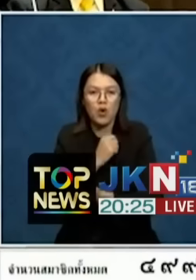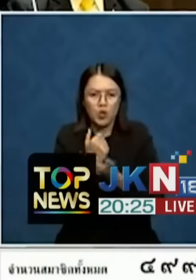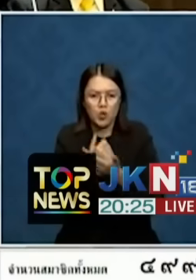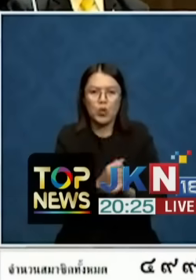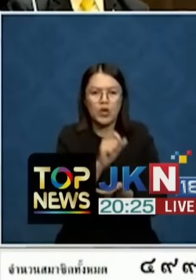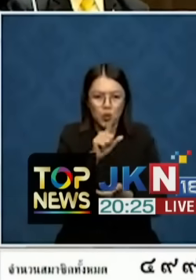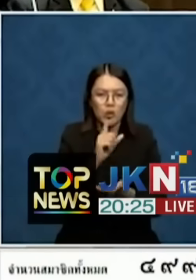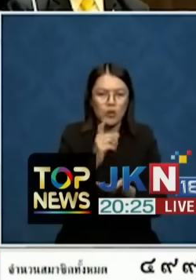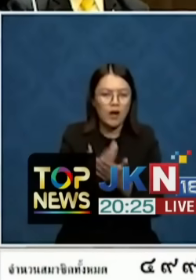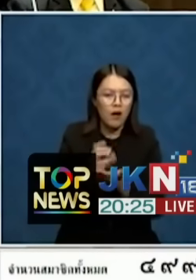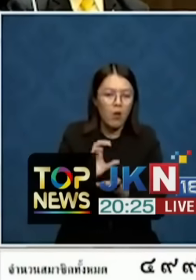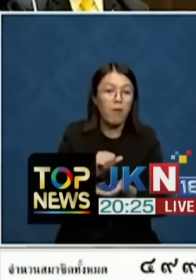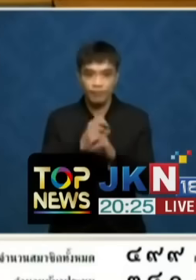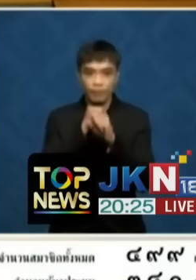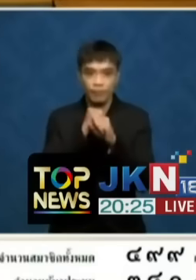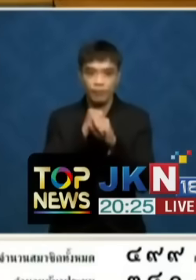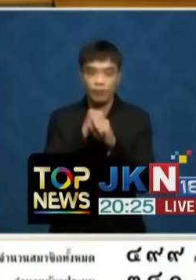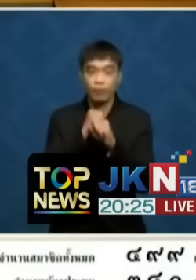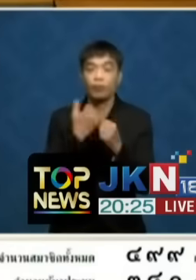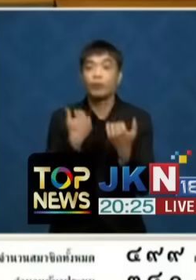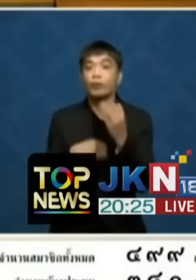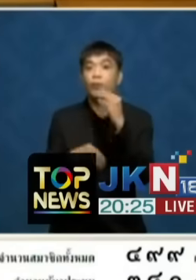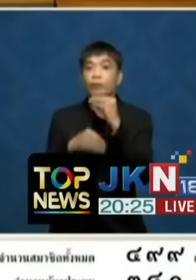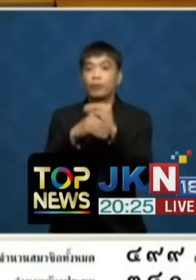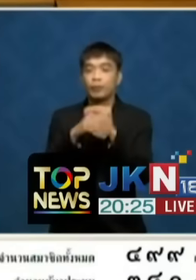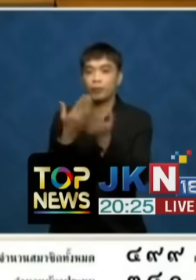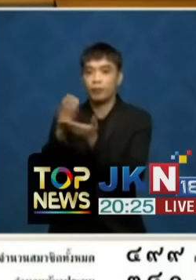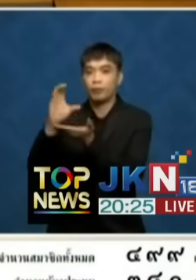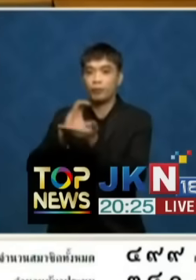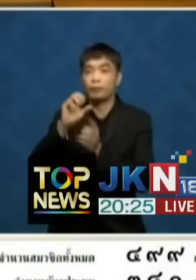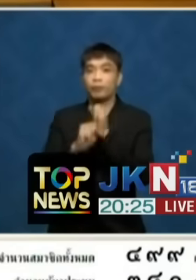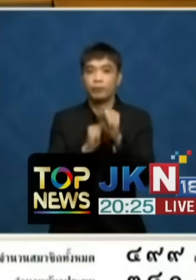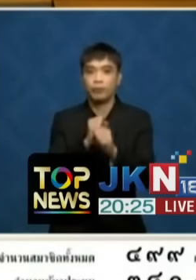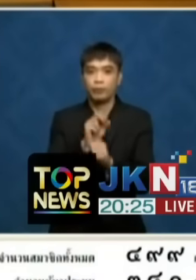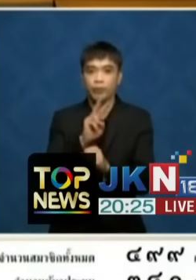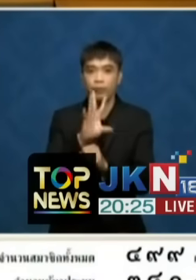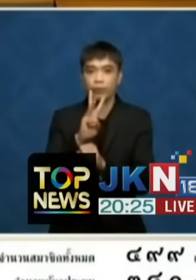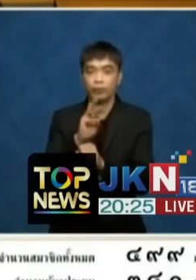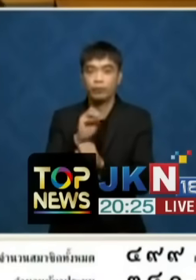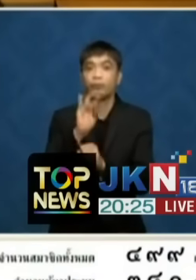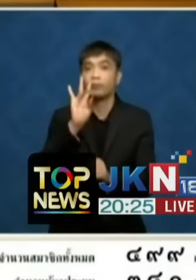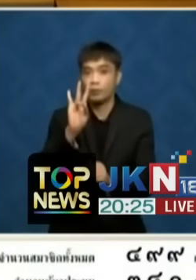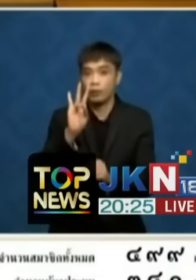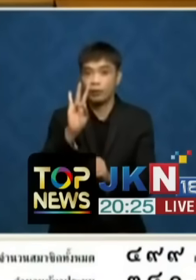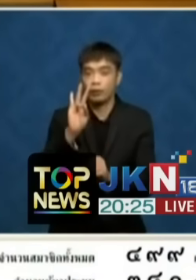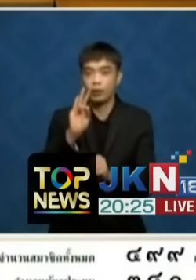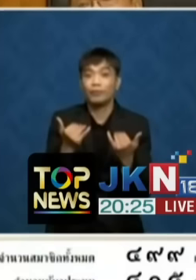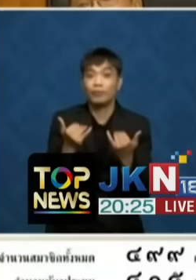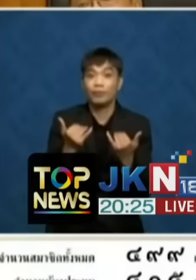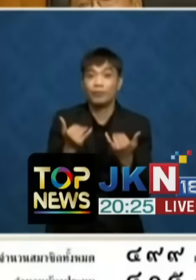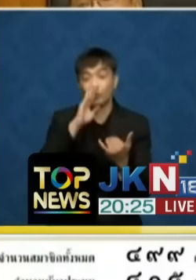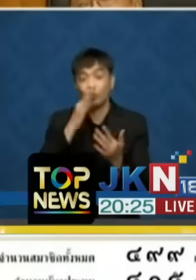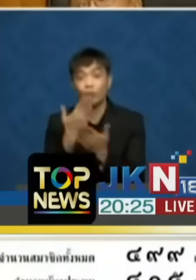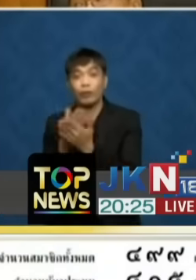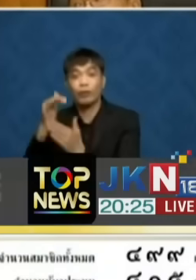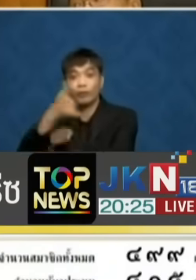ท่านรัฐมนตรีคลังคุณพิชัยชุนหวัชิระมีท่านรัฐมนตรีช่วยนะครับคุณจุลพันธ์อมรวิวั